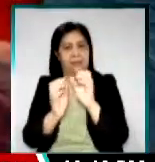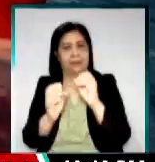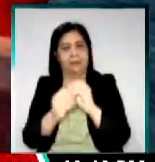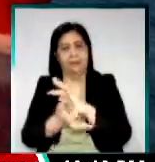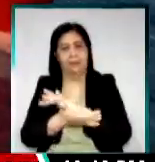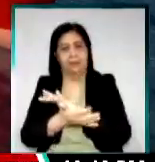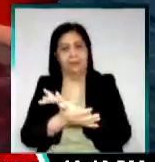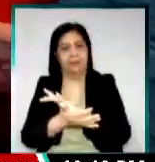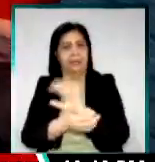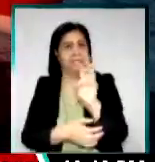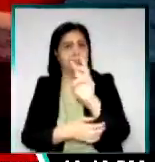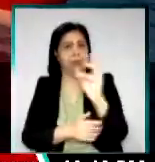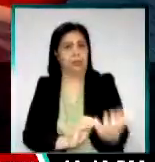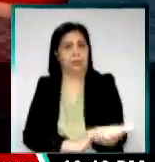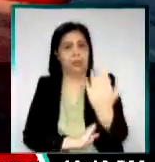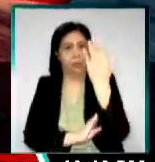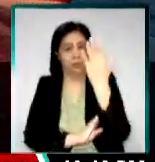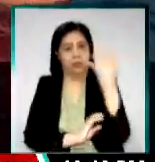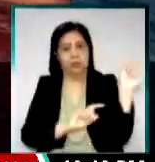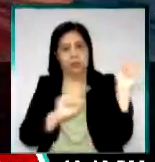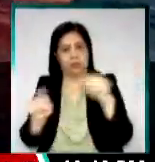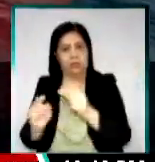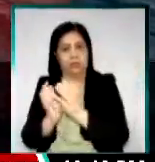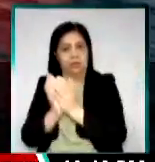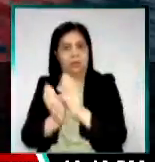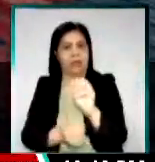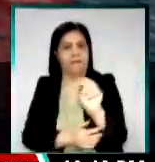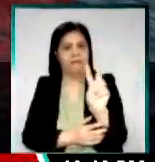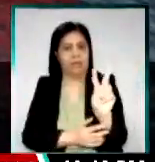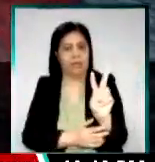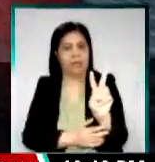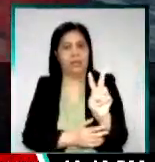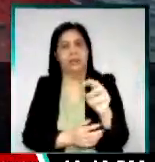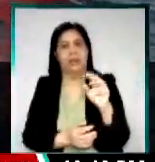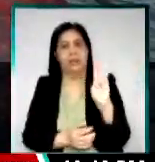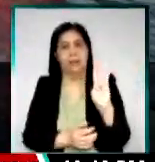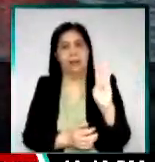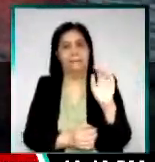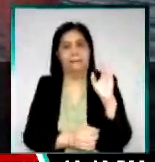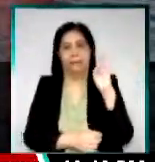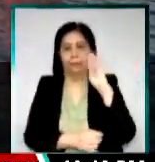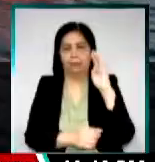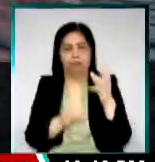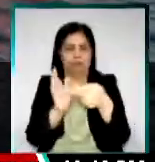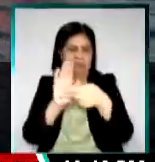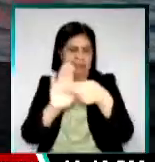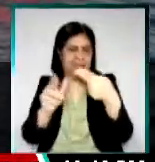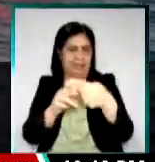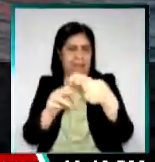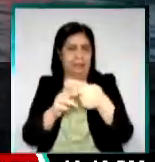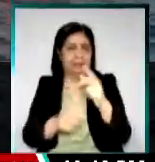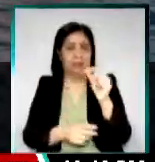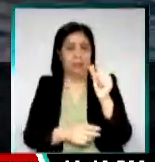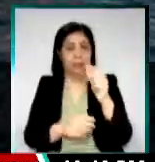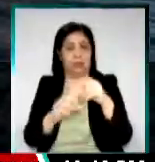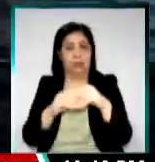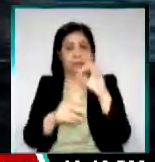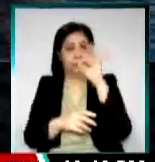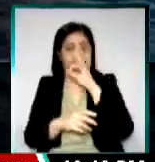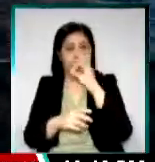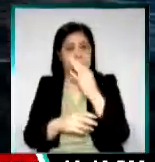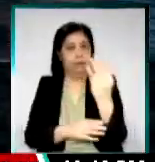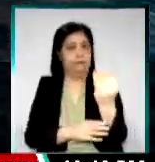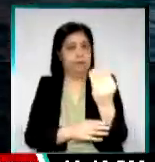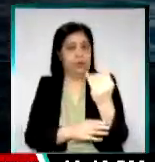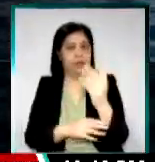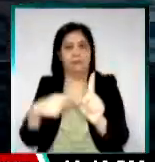alas 6 ng umaga, dumating ang MV Hilma Bulker. Sa 20 Pilipinong crew nito, 14 ang nagpositibo